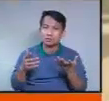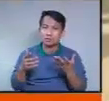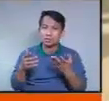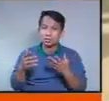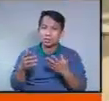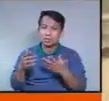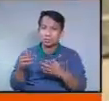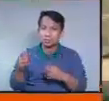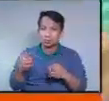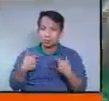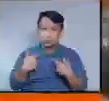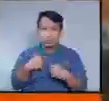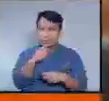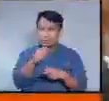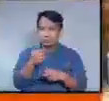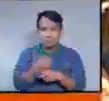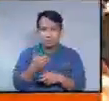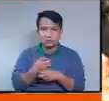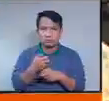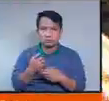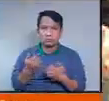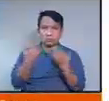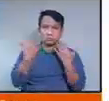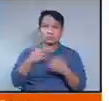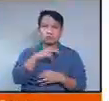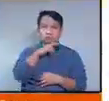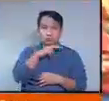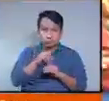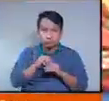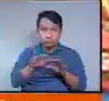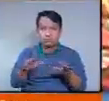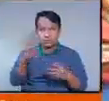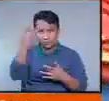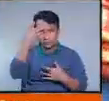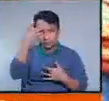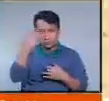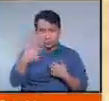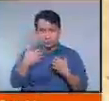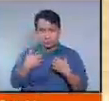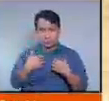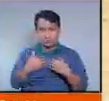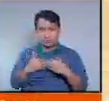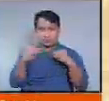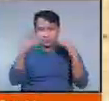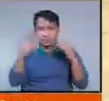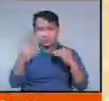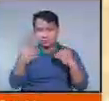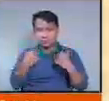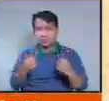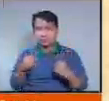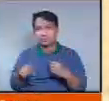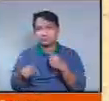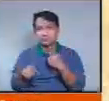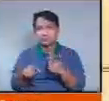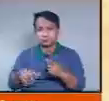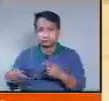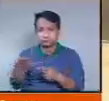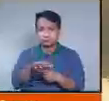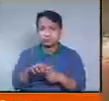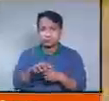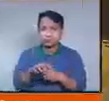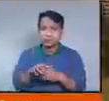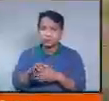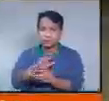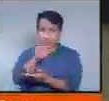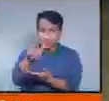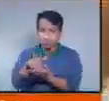nga daw hindi mas lalong lumala yung sakit ng mga pasyente na nasa ospital. And meron din siyang nabanggit kanina na yung kanilang mga malasakit